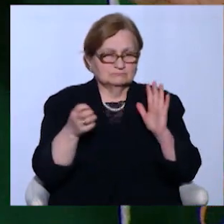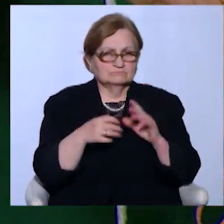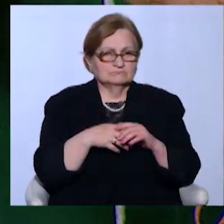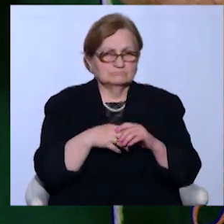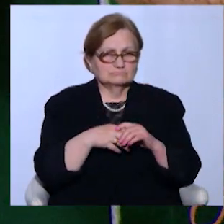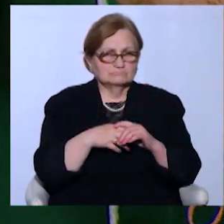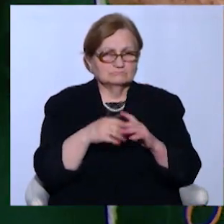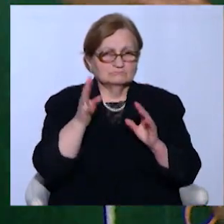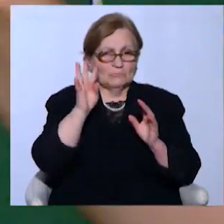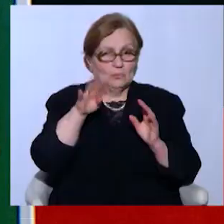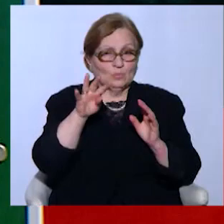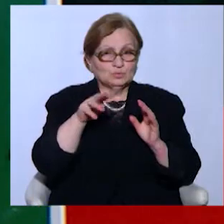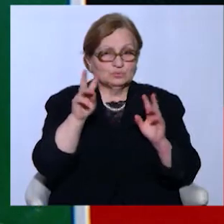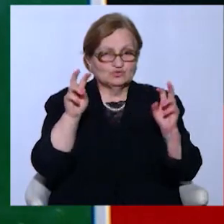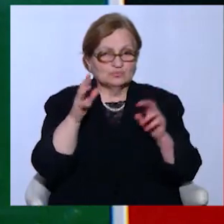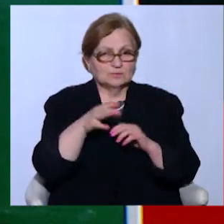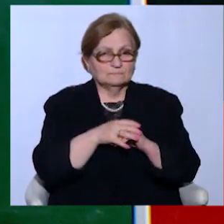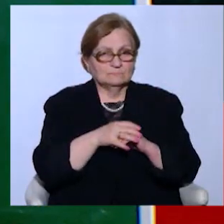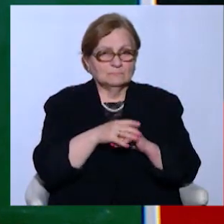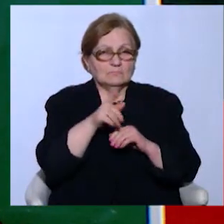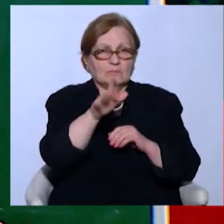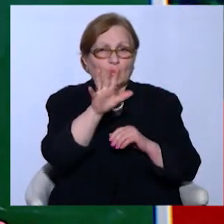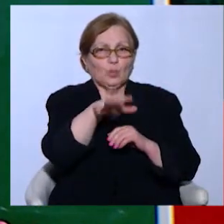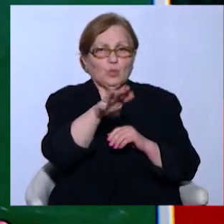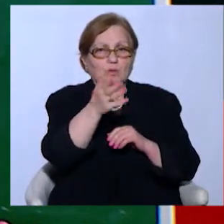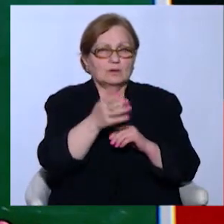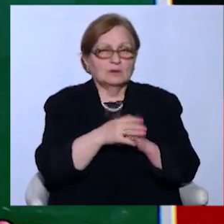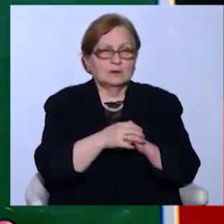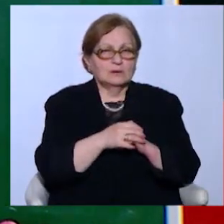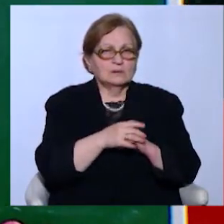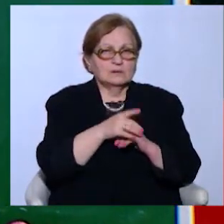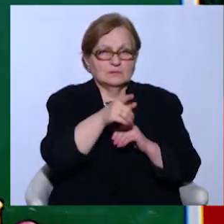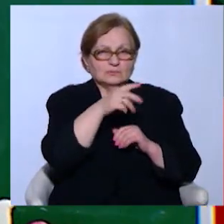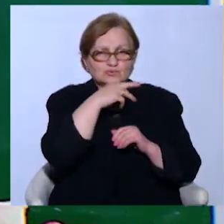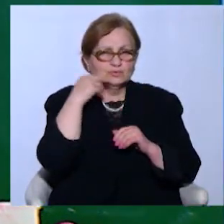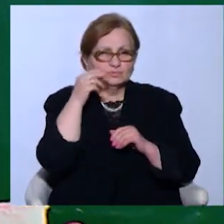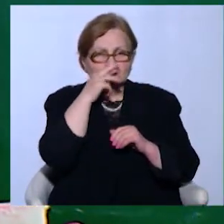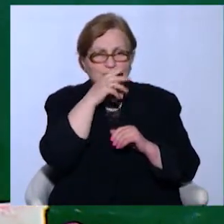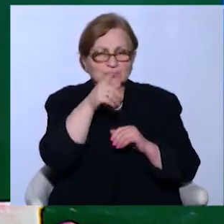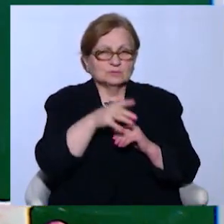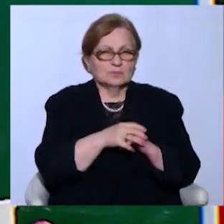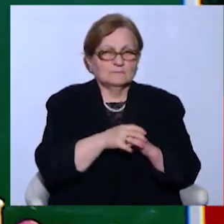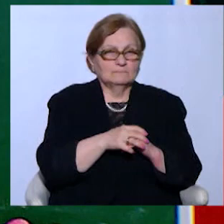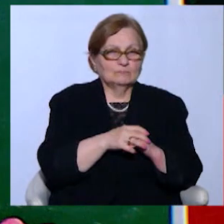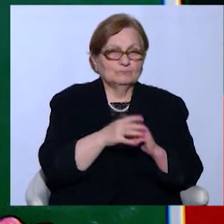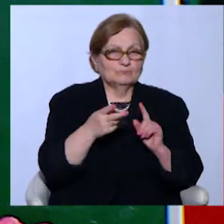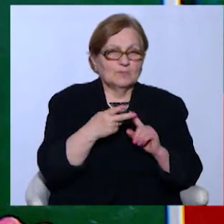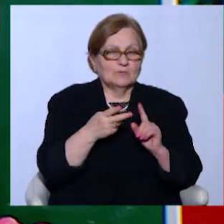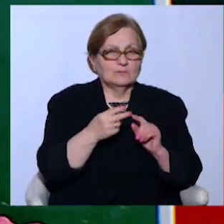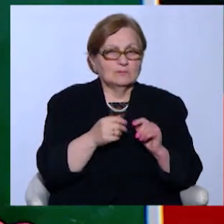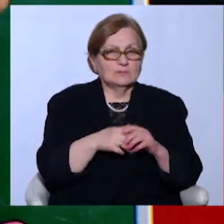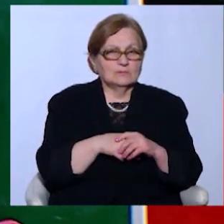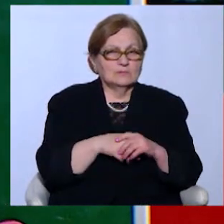9900, 4 ნიშნა რიცხვს. აქ კი მე 5 ნიშნა რიცხვი მაქვს. ეს ნამდვილად შეცდომაა. გადავიდეთ მეორეზე.